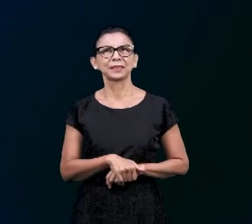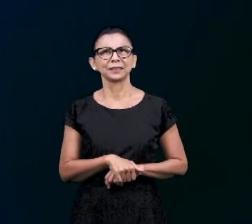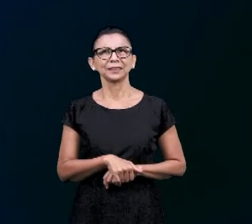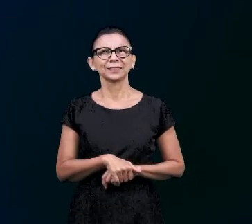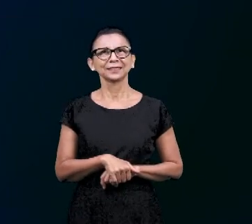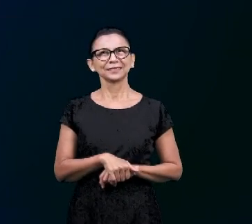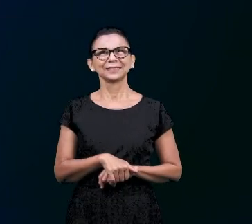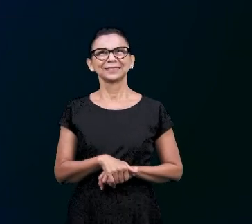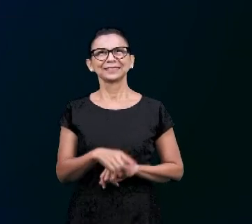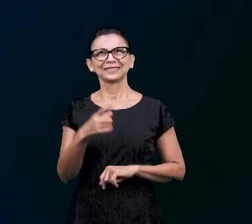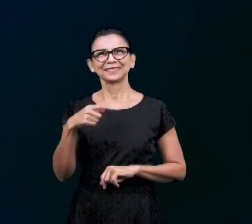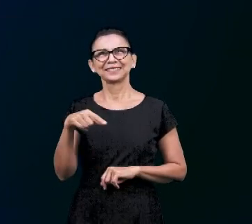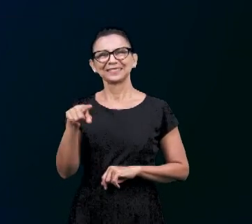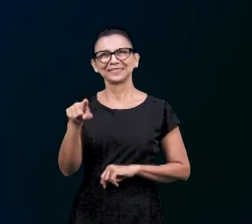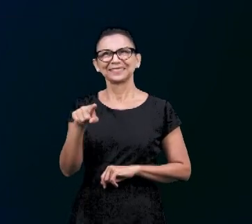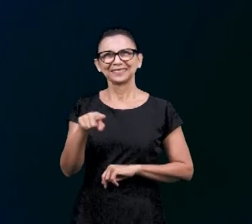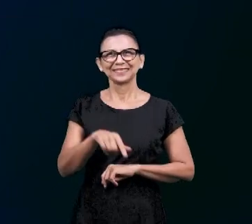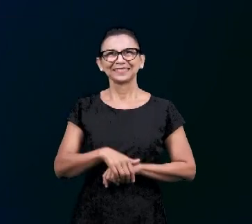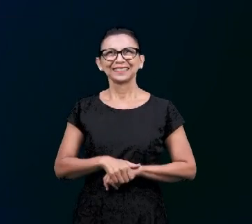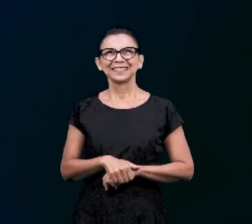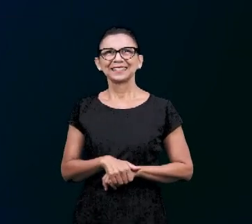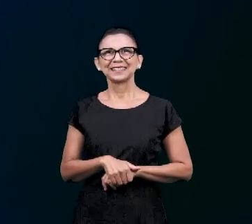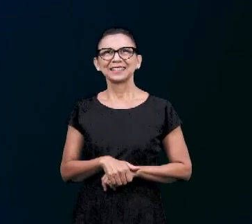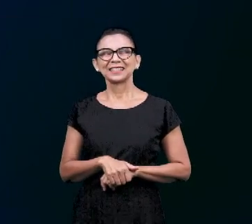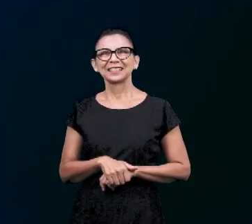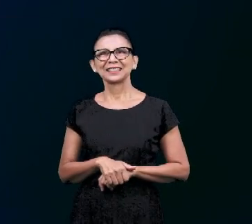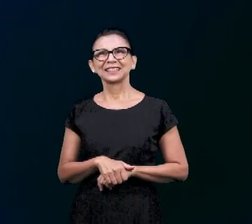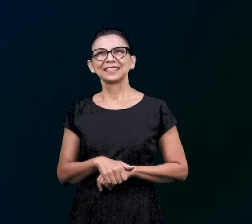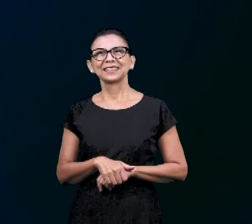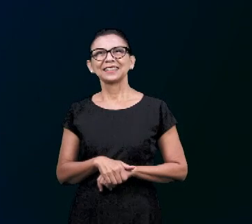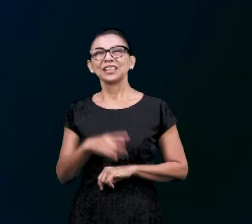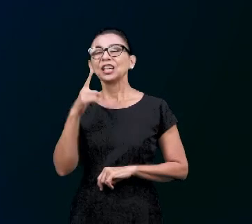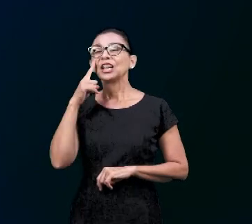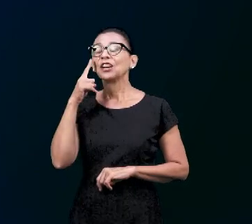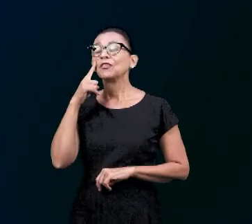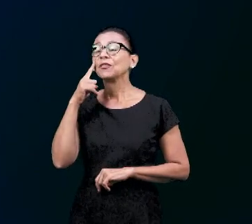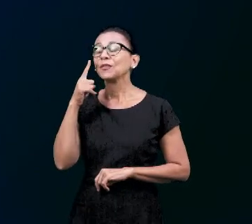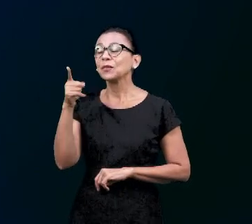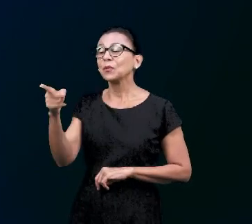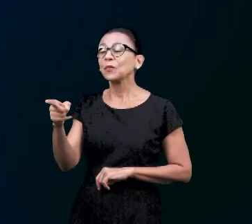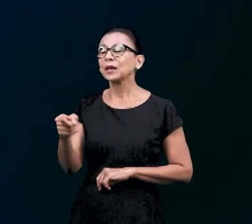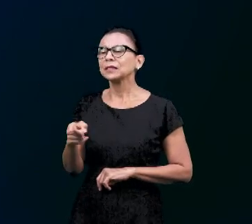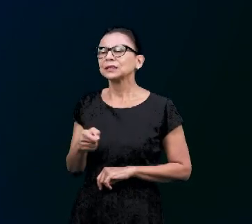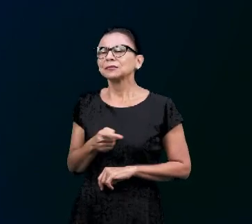voyant, il s'est ému de compassion.